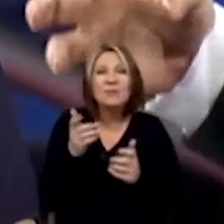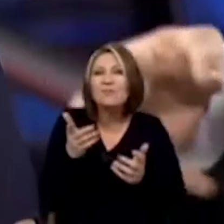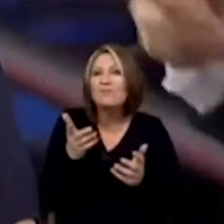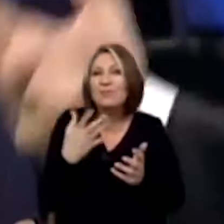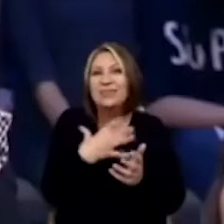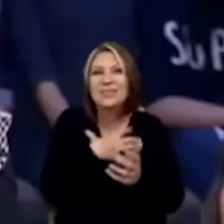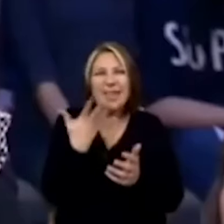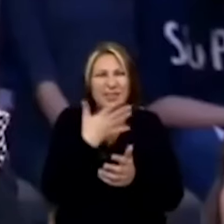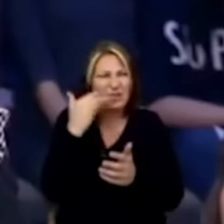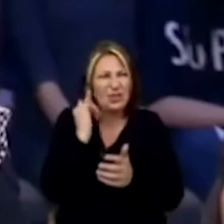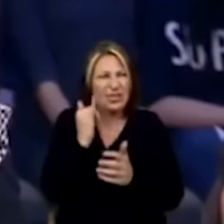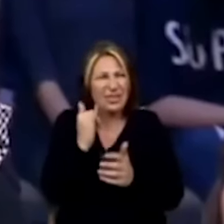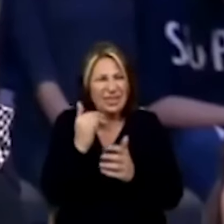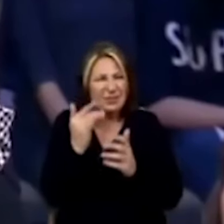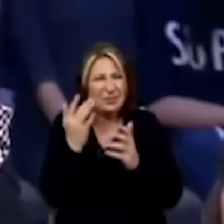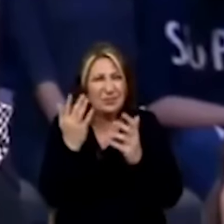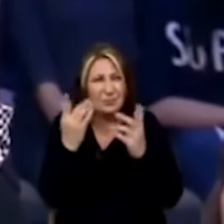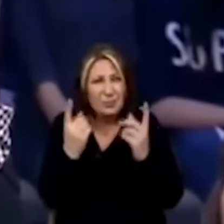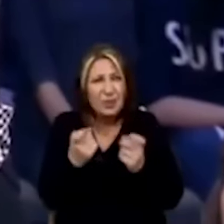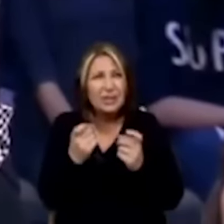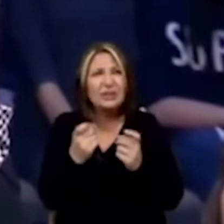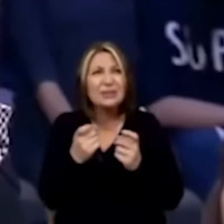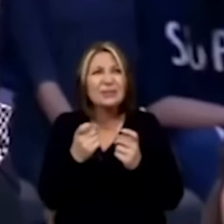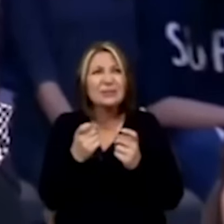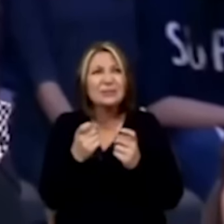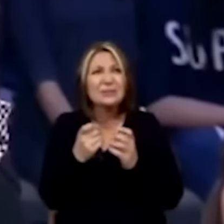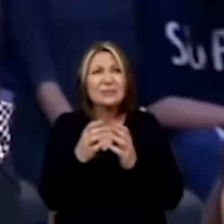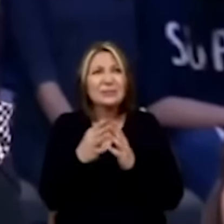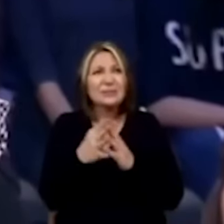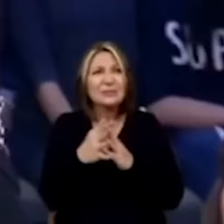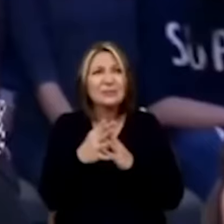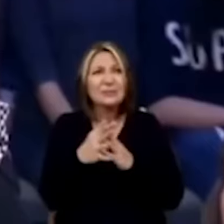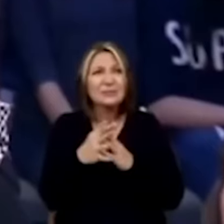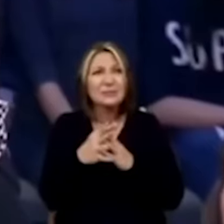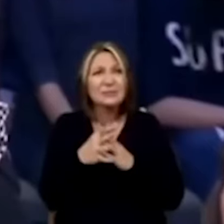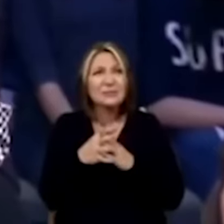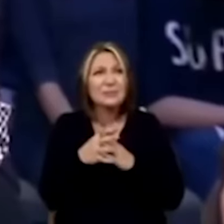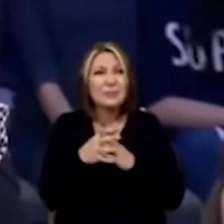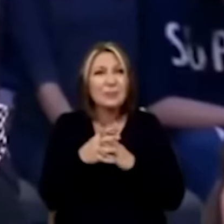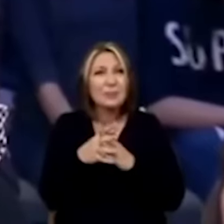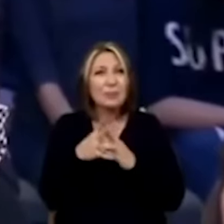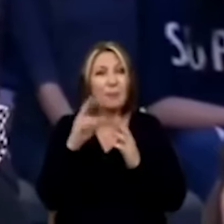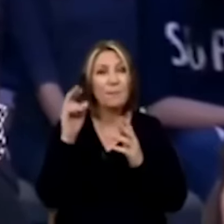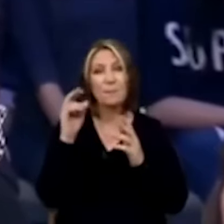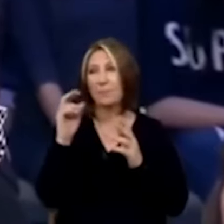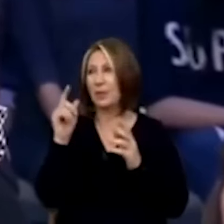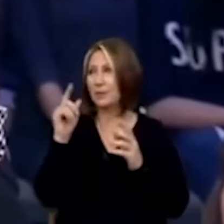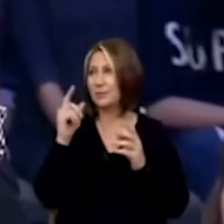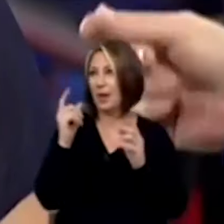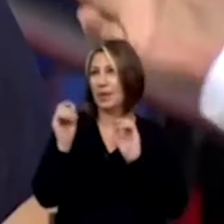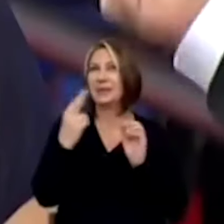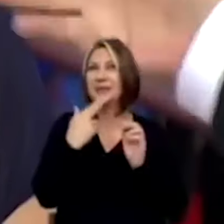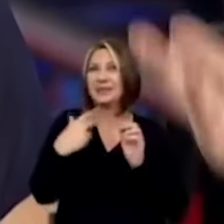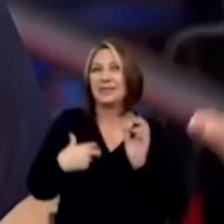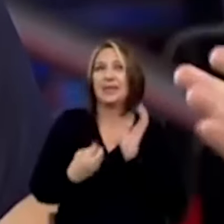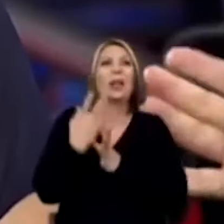hani kendini daha çirkin kılmak, daha yani böyle... Pat dedi mi sevgili bulamayacak bir kızı